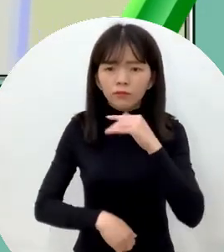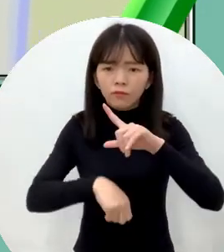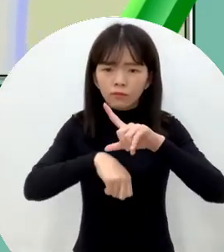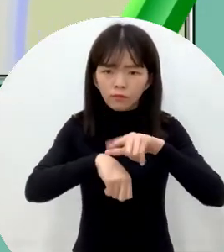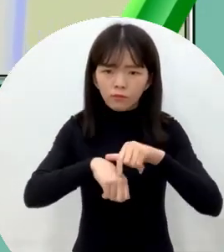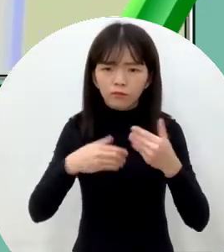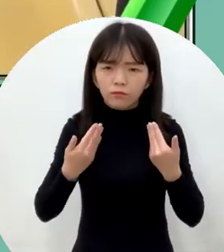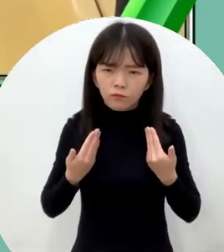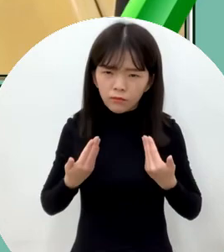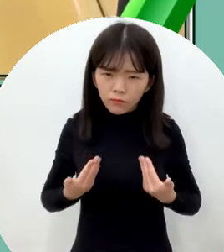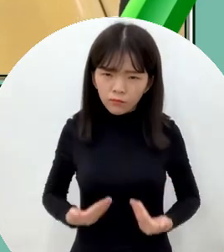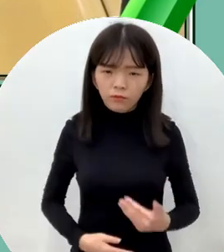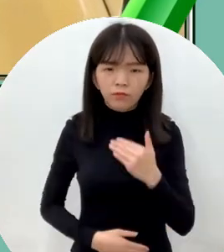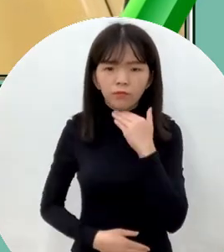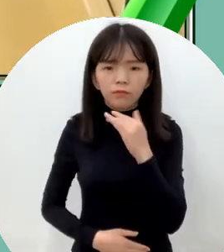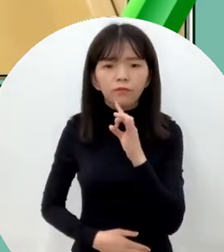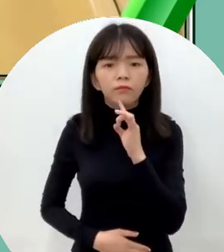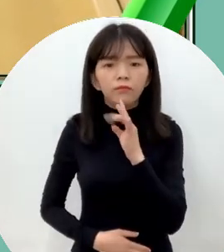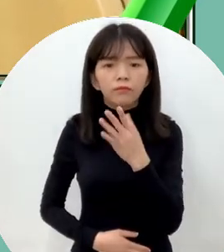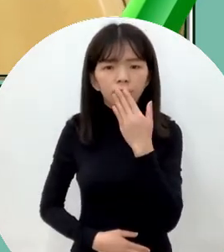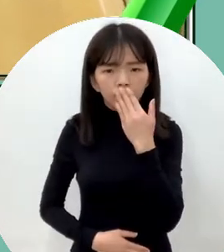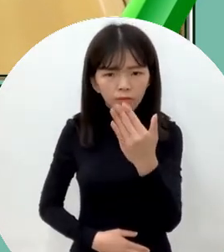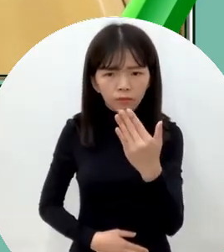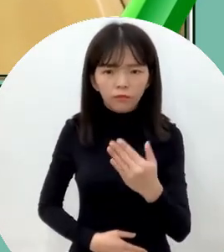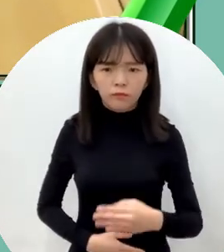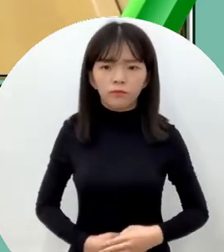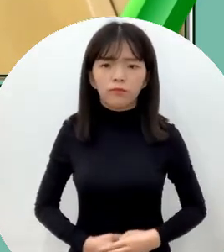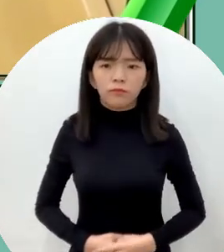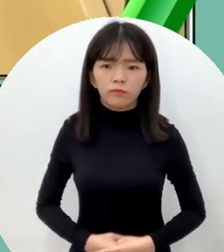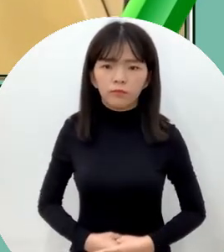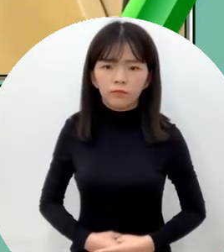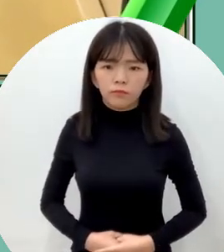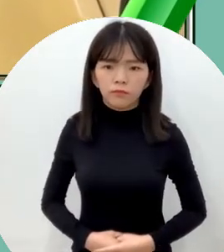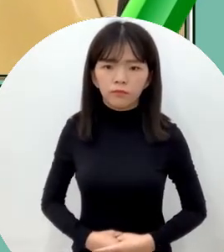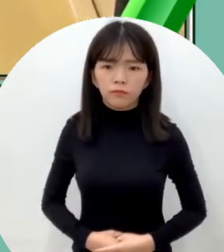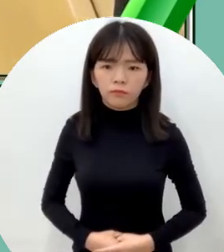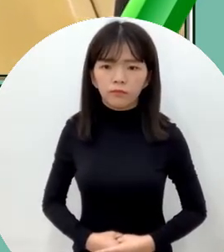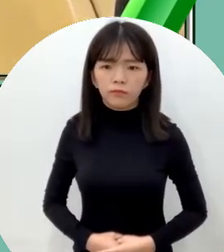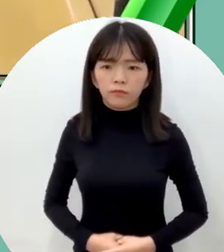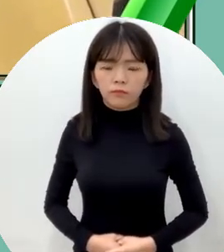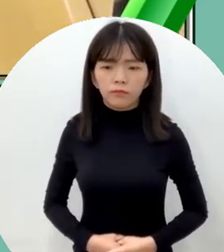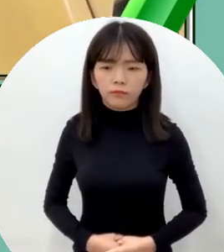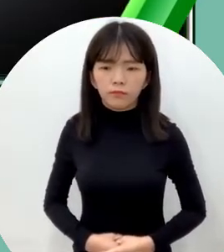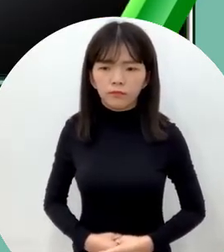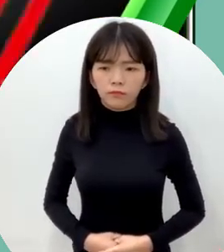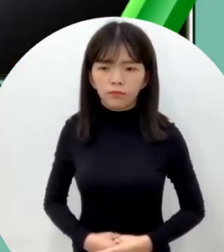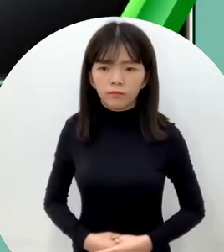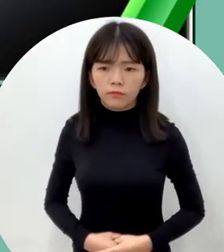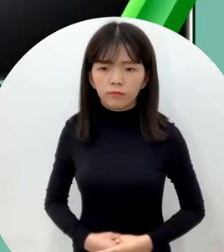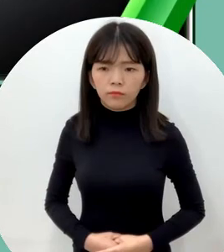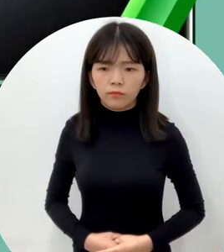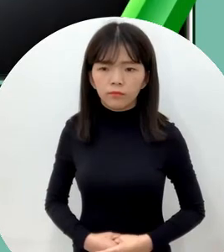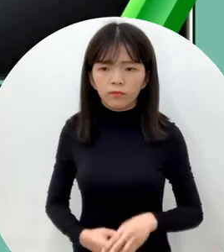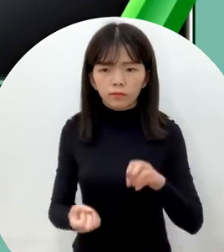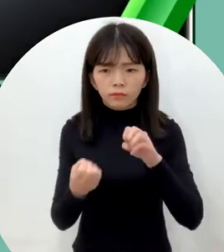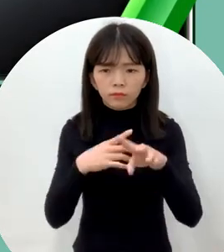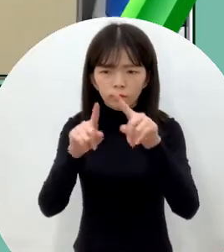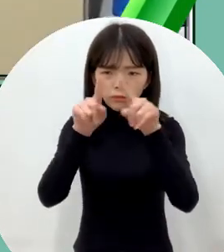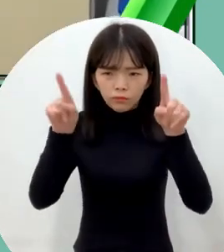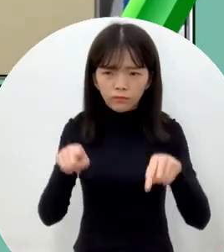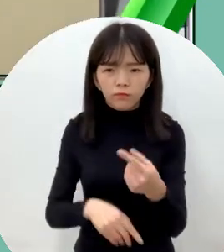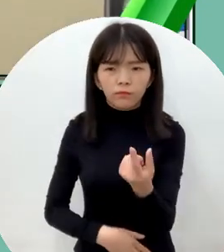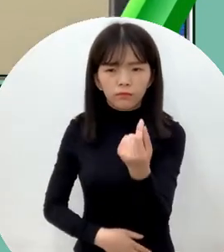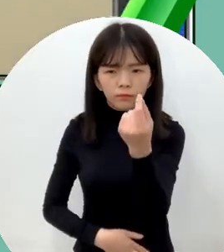학생, 4교시 대기 시간에는 정숙을 유지하며 조용히 대기만 할 수 있어요.